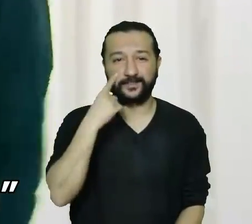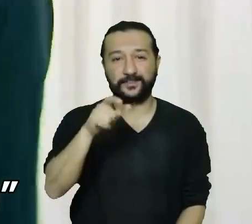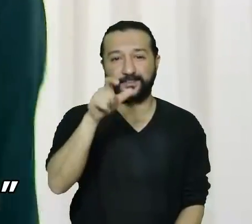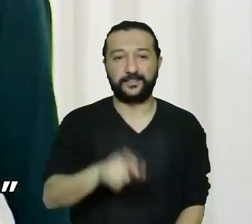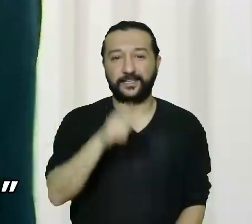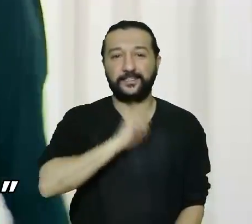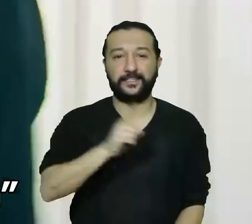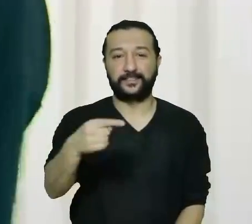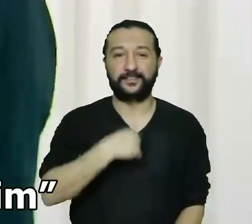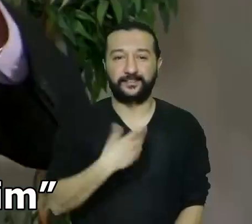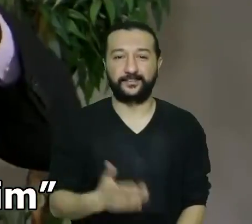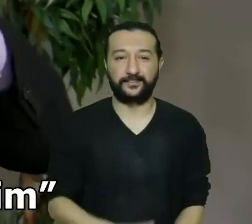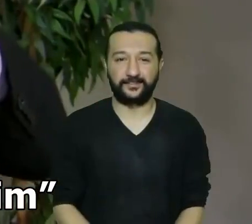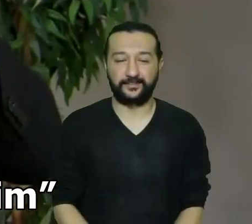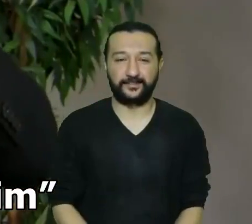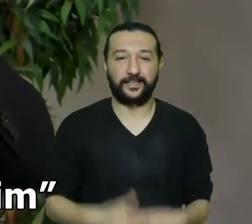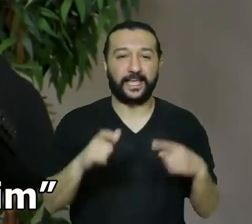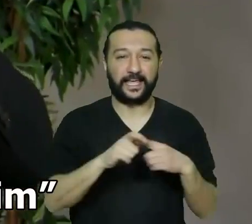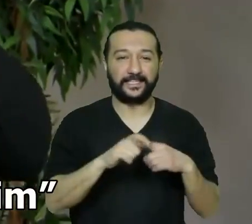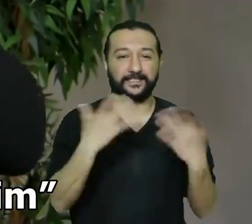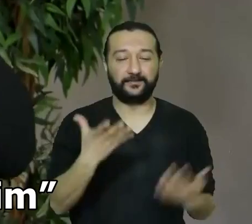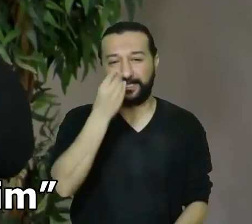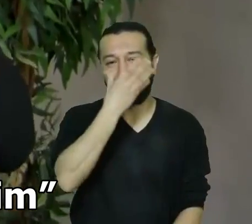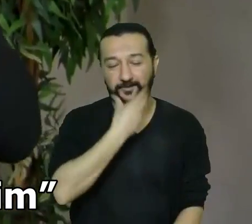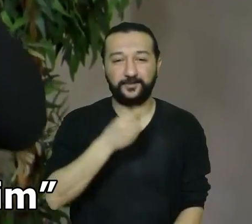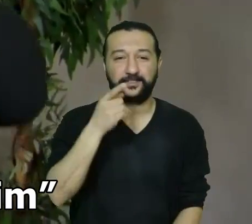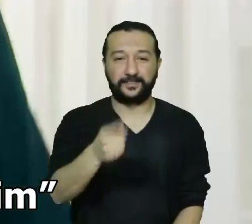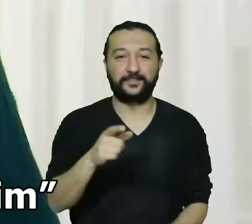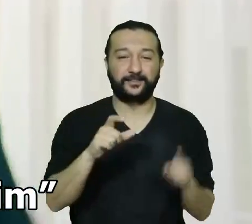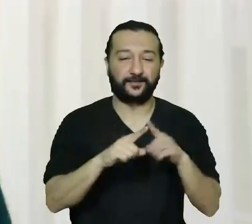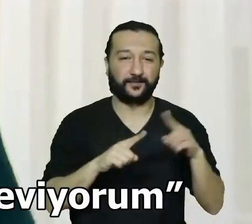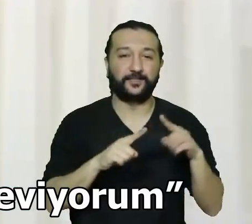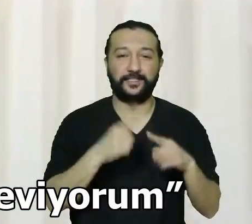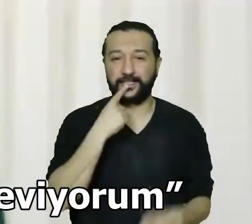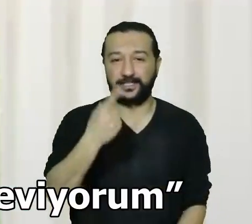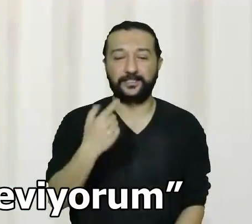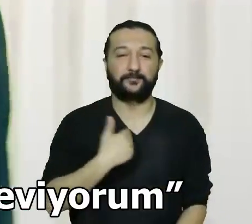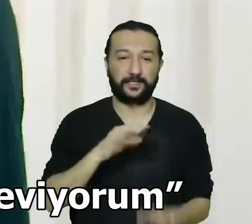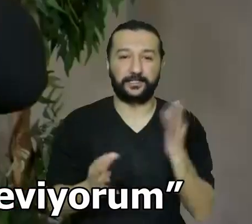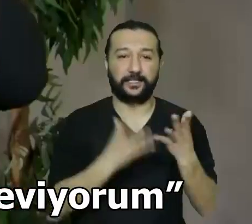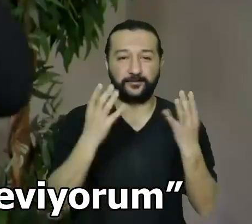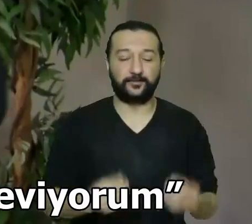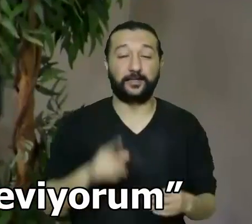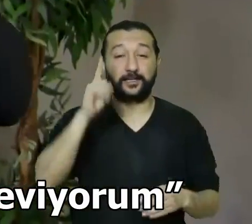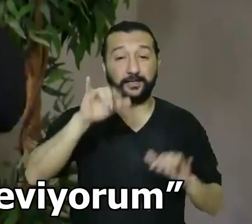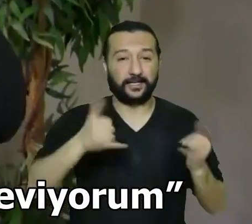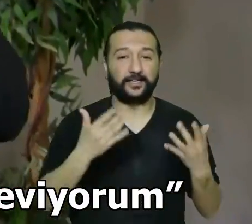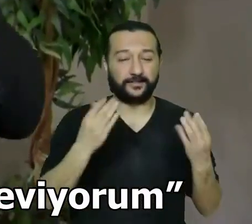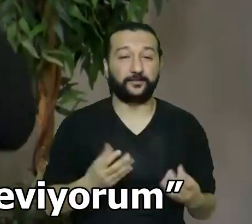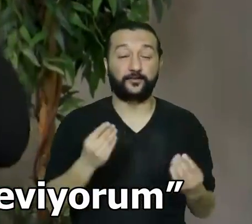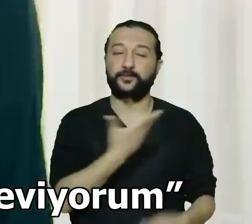baştan çıkardın sen beni. Esmerim güzelim. Nurhan'ın kulakları dayanamıyor artık, elini kulağına götürüp başını eğdi.